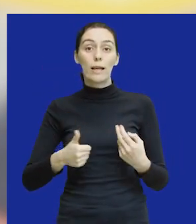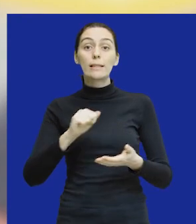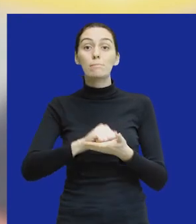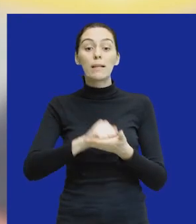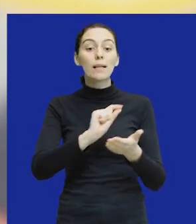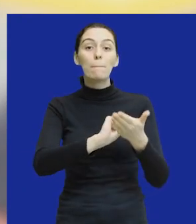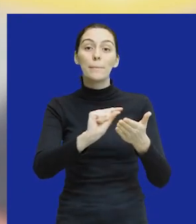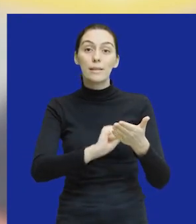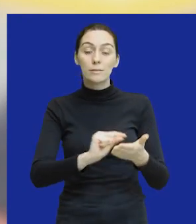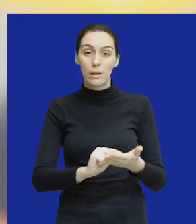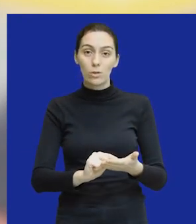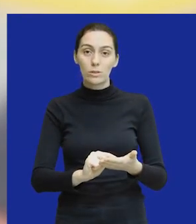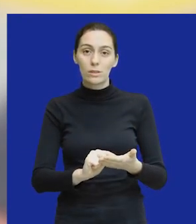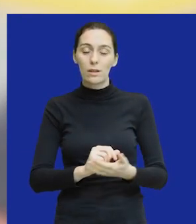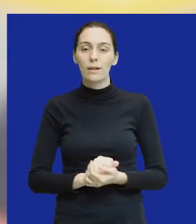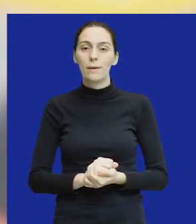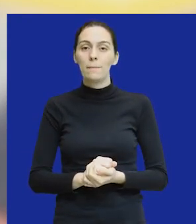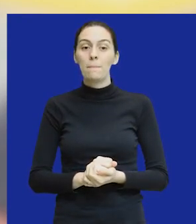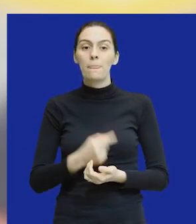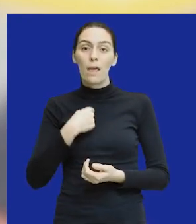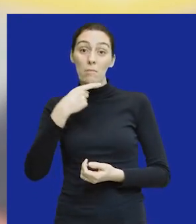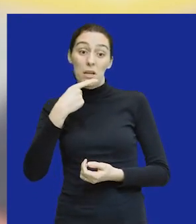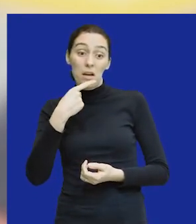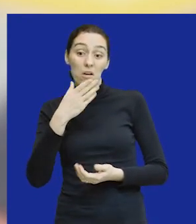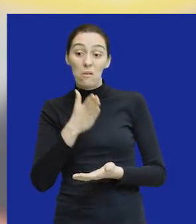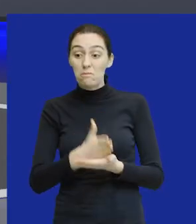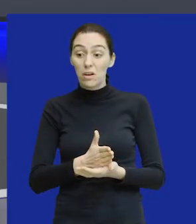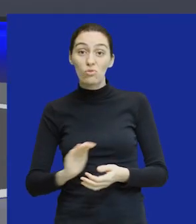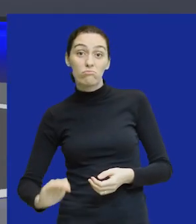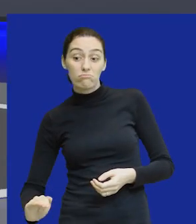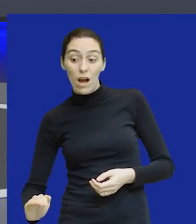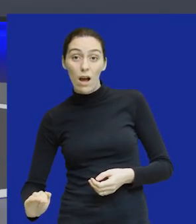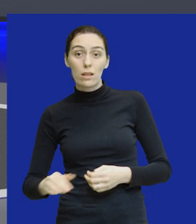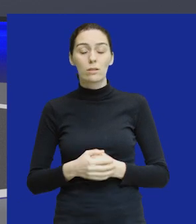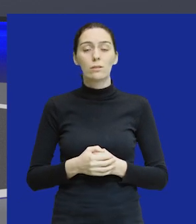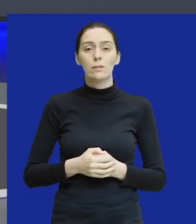danas medijska pismenost? Rekao bih već od predškolske dobi.